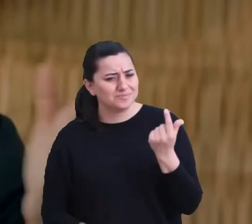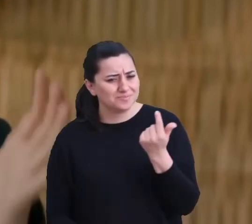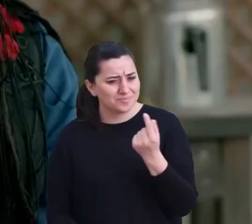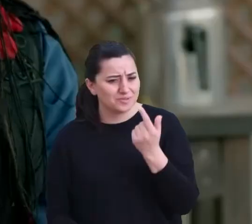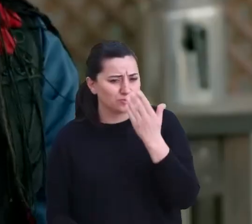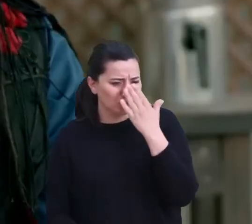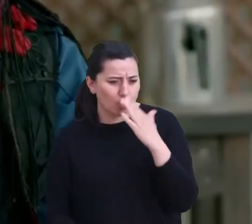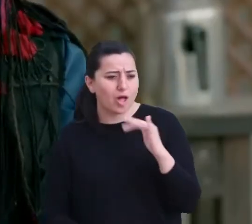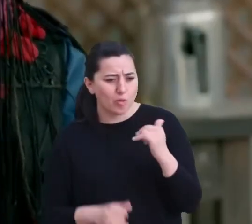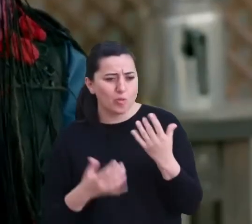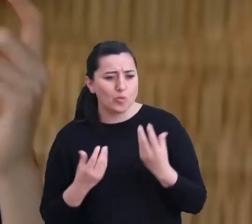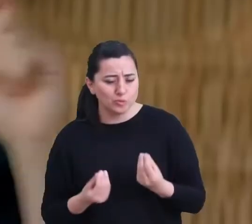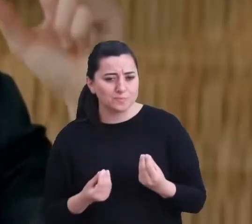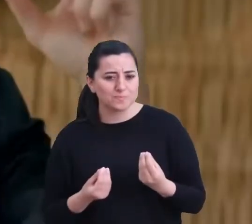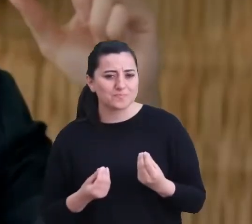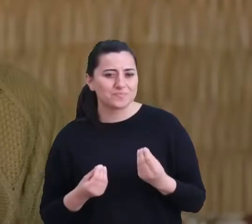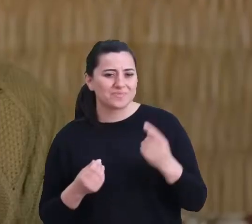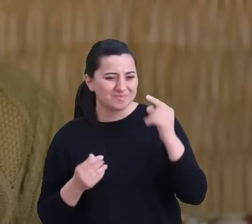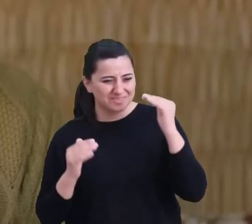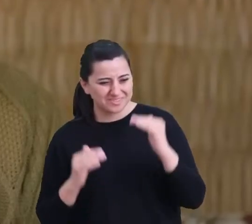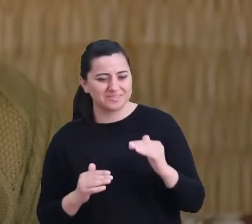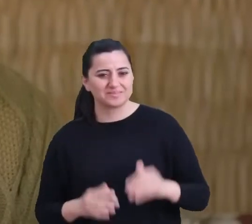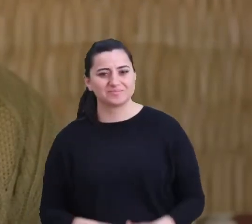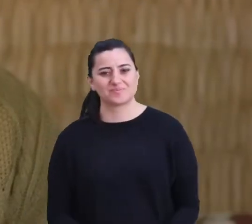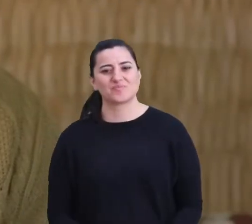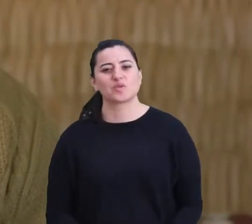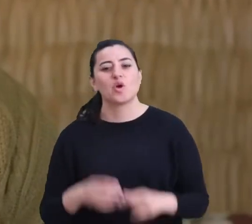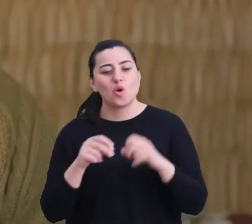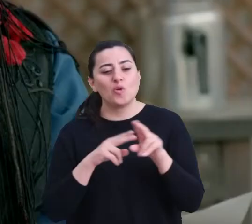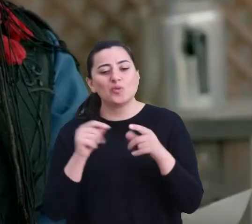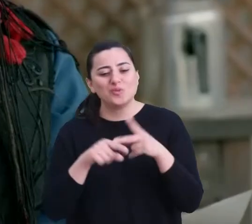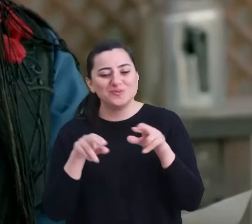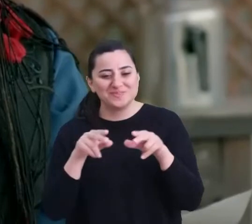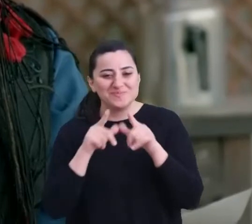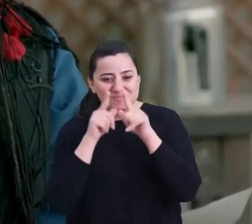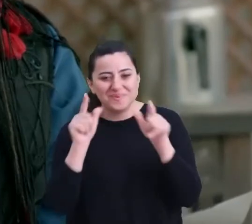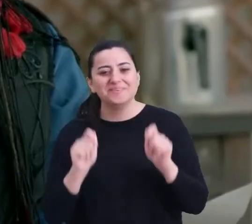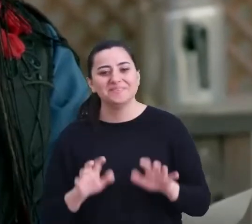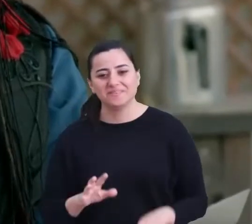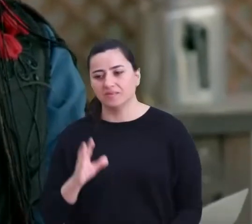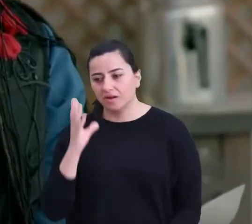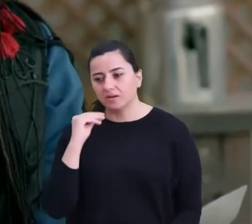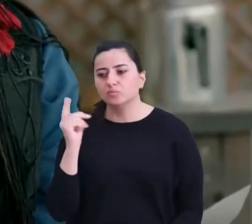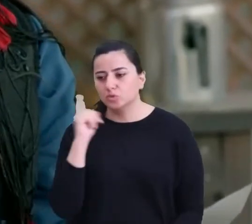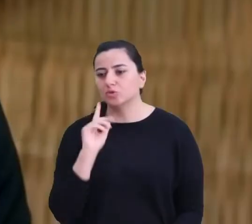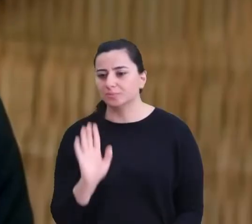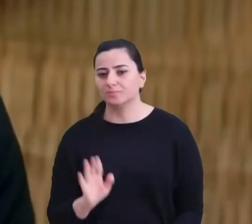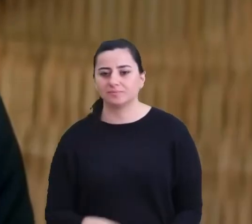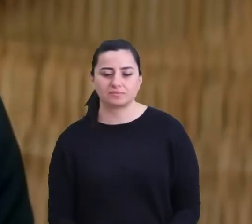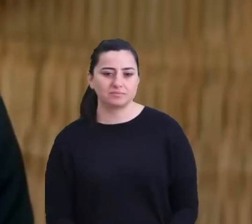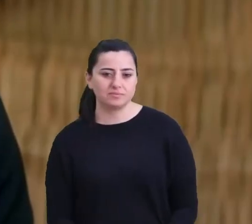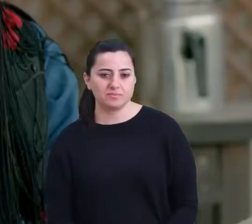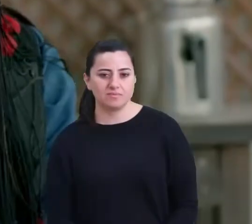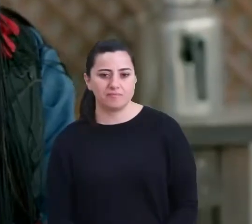Biraz daha doğal oynayabilirsek. Bir tık. Eliyle gösterdi. Öküz gibi böğürme diyor, öküz gibi. Duyduk.